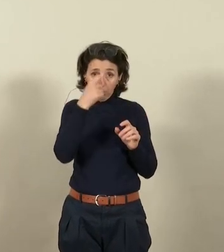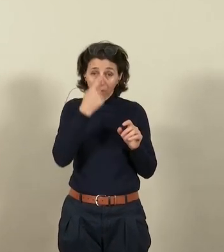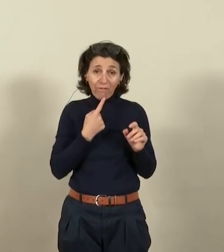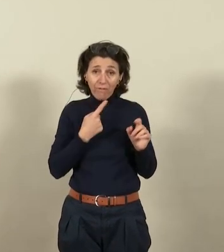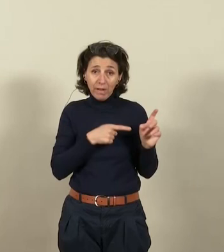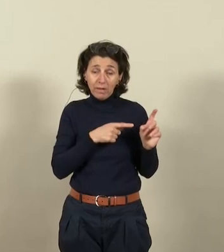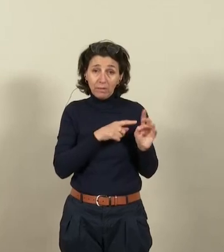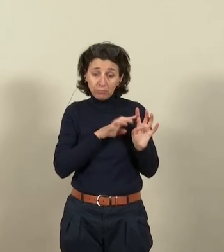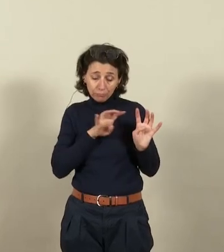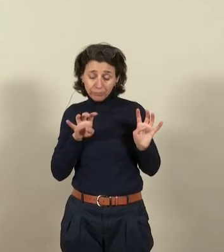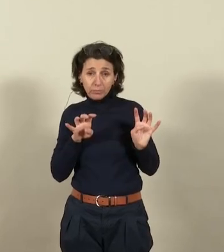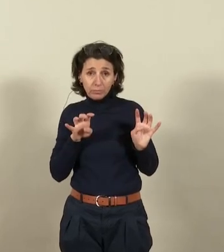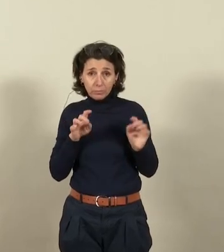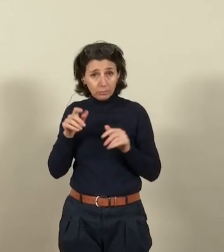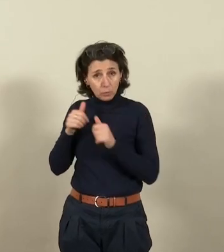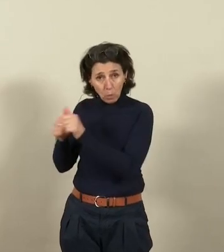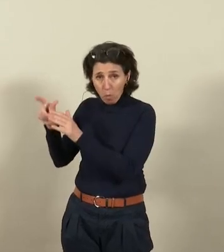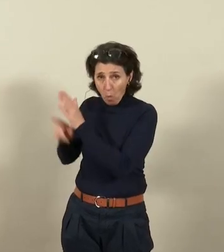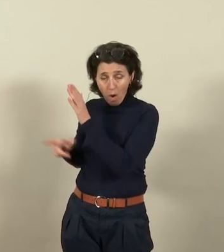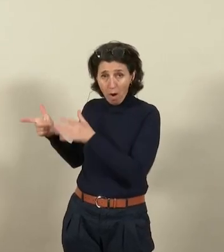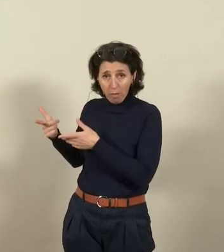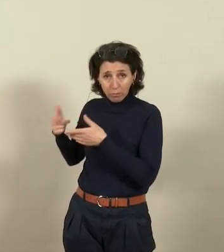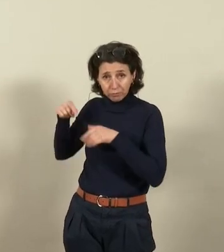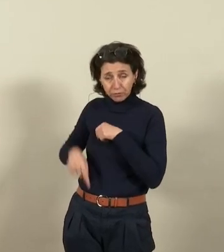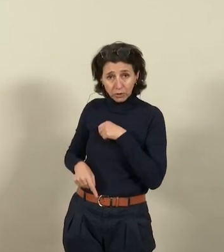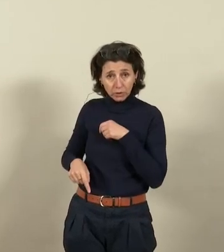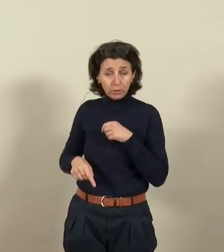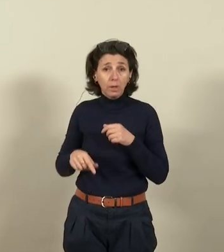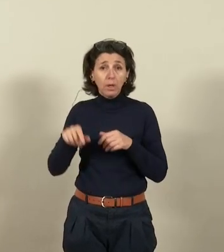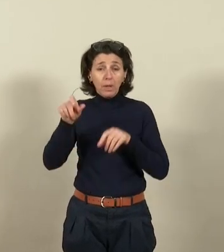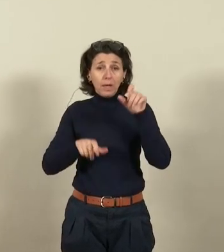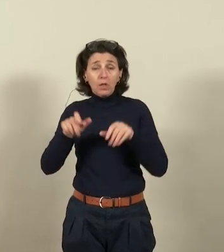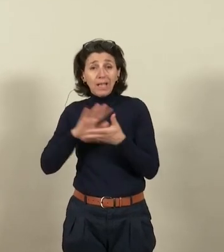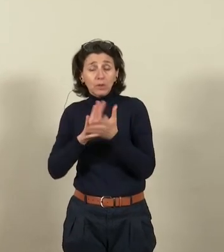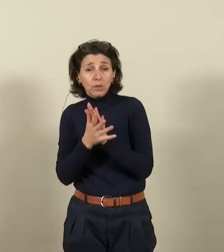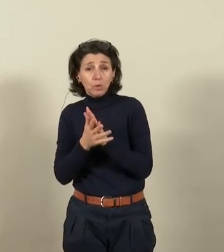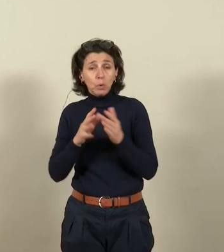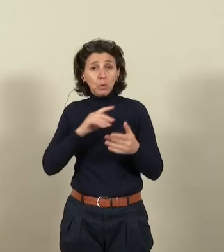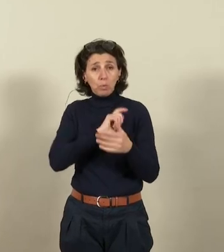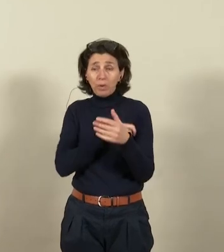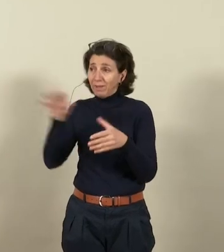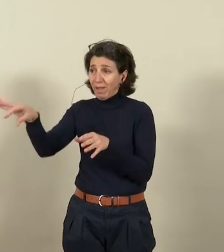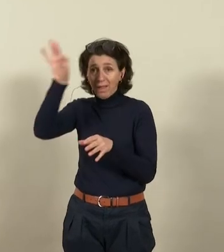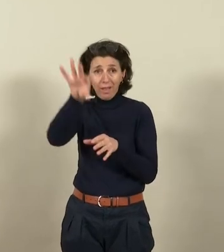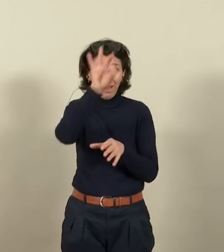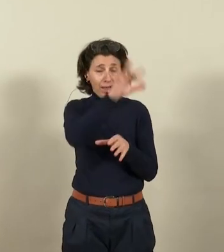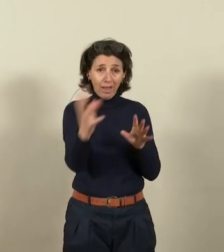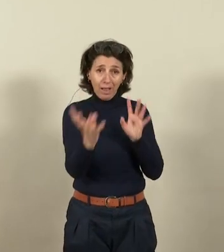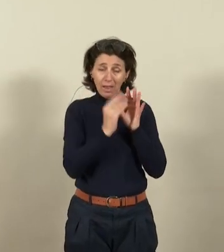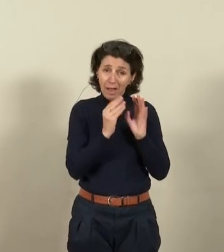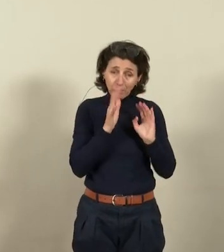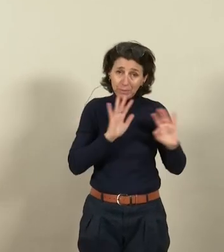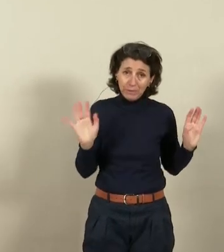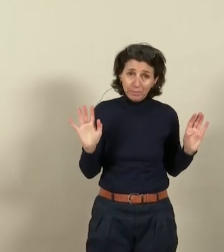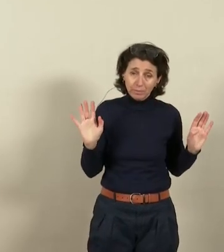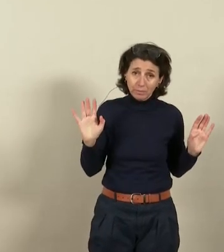question juridique avoir des représentants des associations sportives on ne peut pas être jugé parti c'est ce que nous avons répondu en